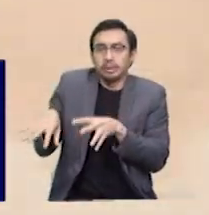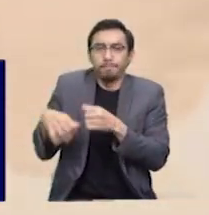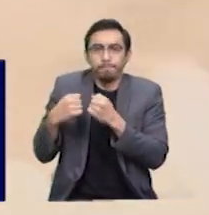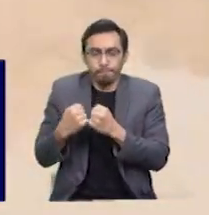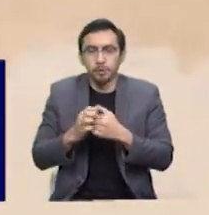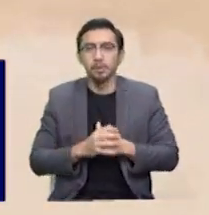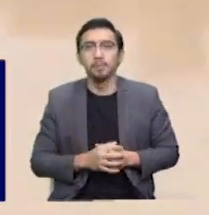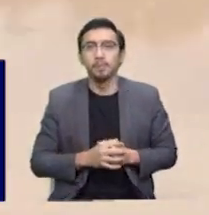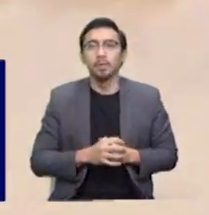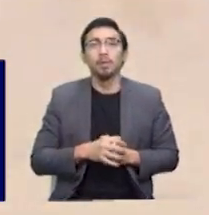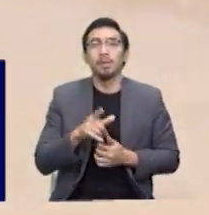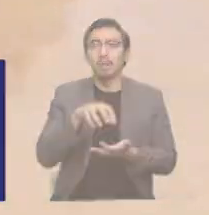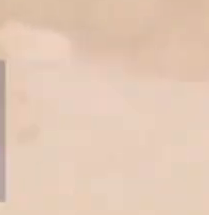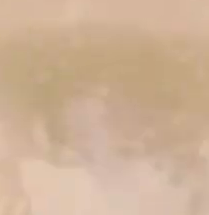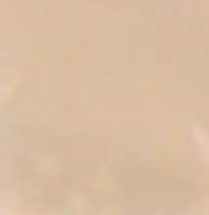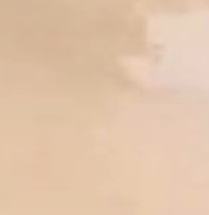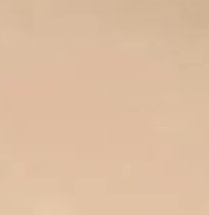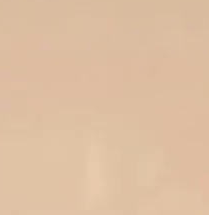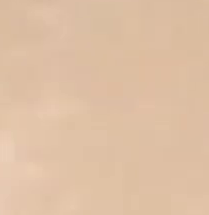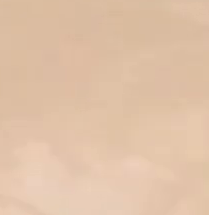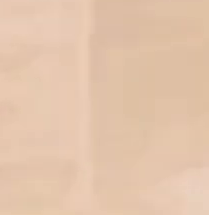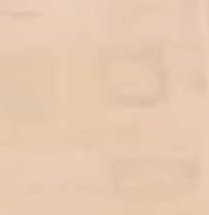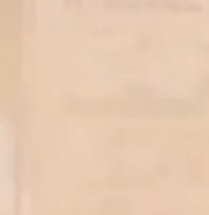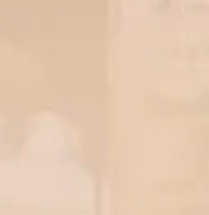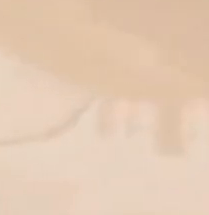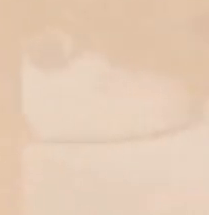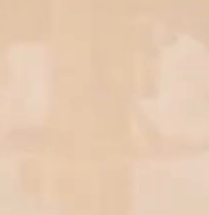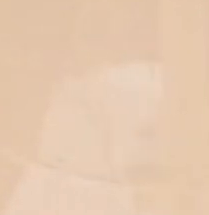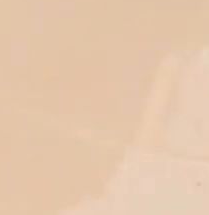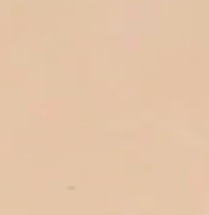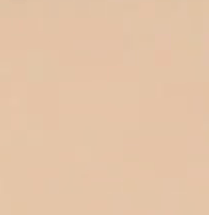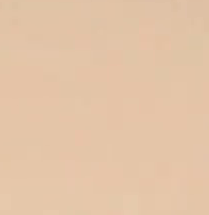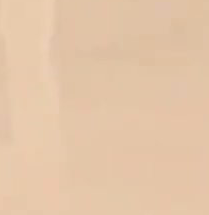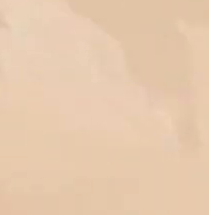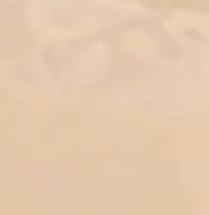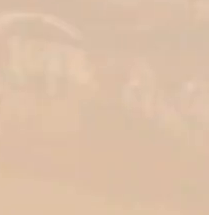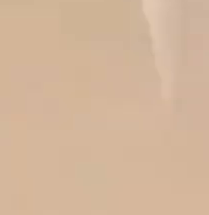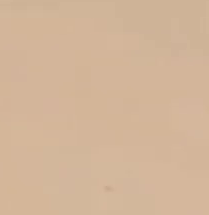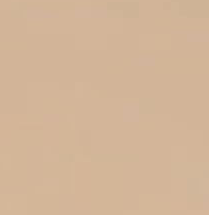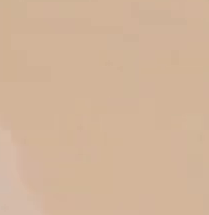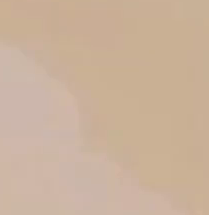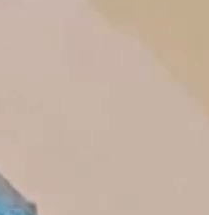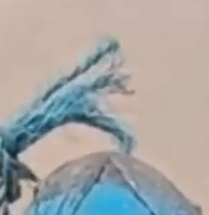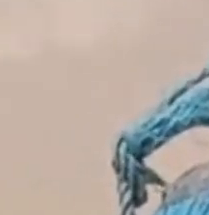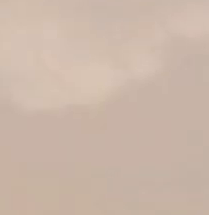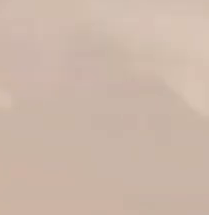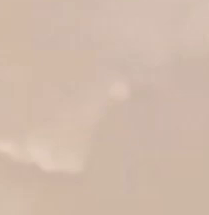Di lokasi lain, banjir dengan ketinggian lebih dari 1 meter ini merendam ratusan rumah warga, belum terjangkau petugas gabungan.